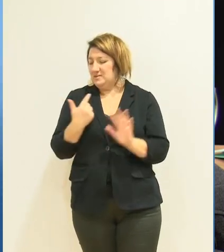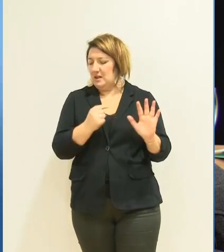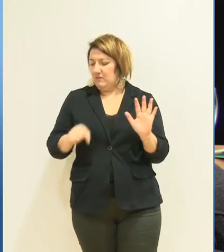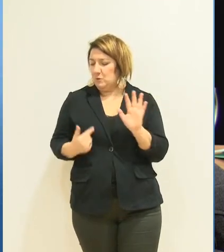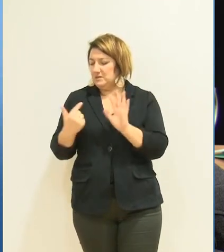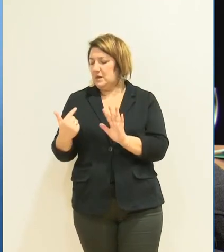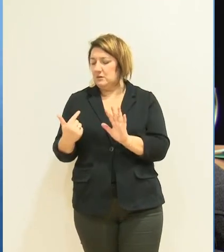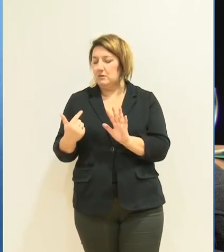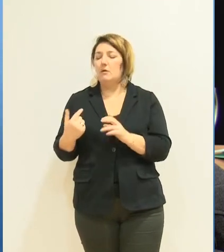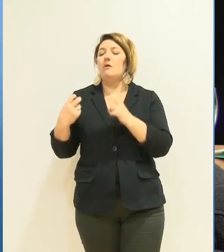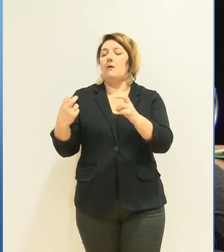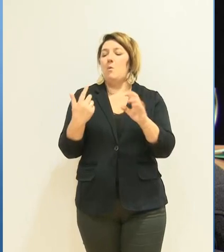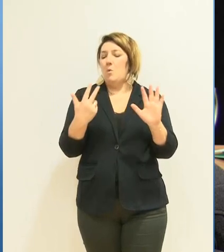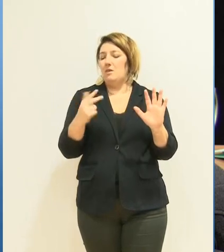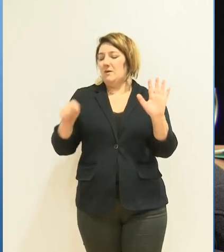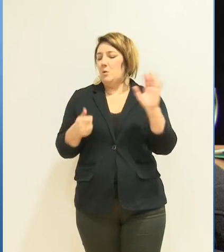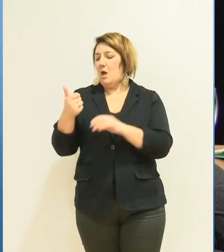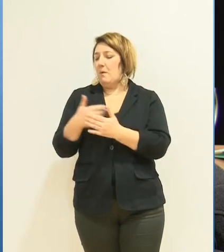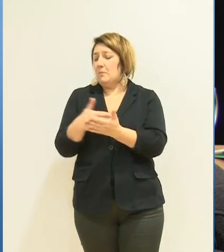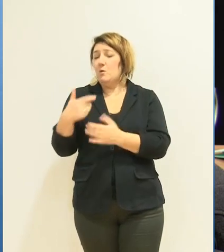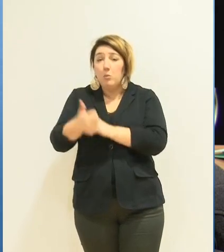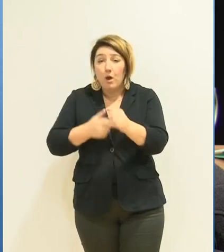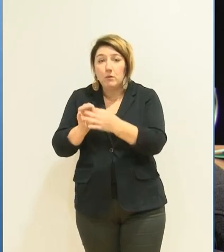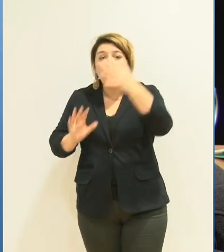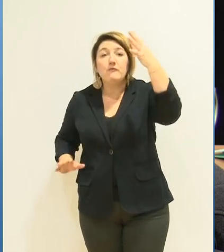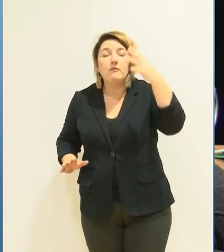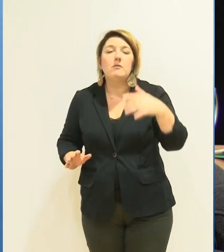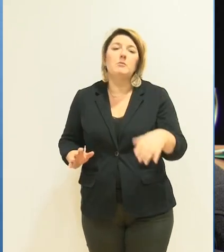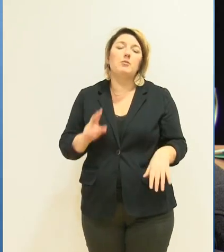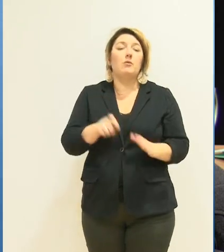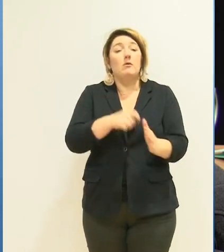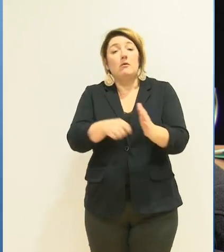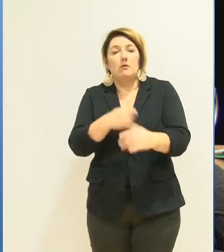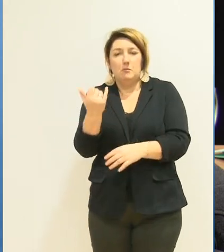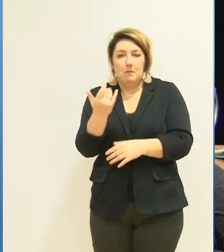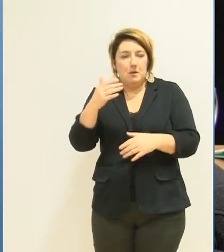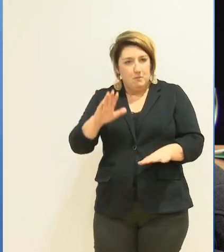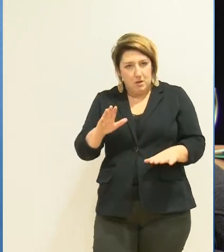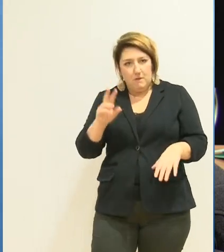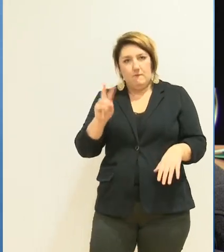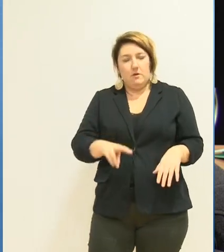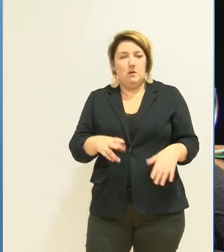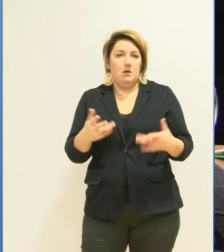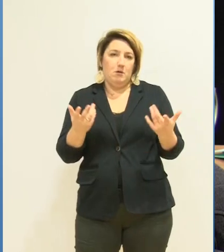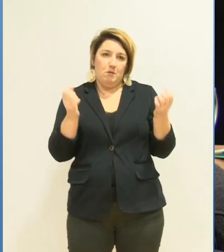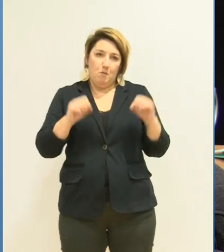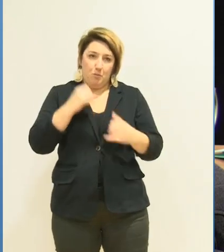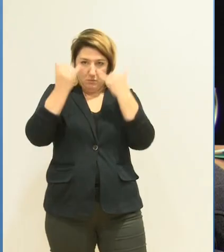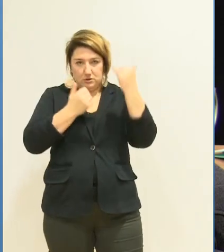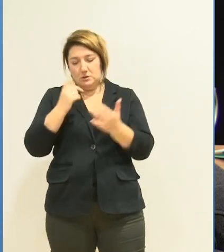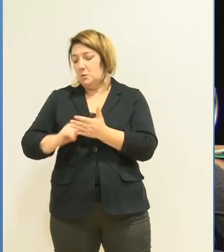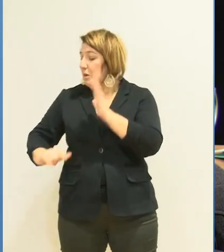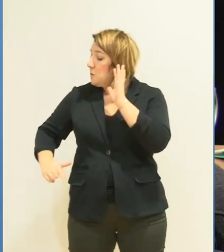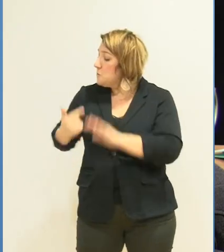7,8 millions en l'espace d'un an et allant vers bon je ne vais pas revenir sur ce chiffre là mais je veux dire qu'on peut partir sur une base de 2012